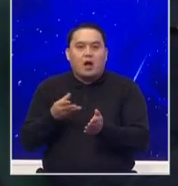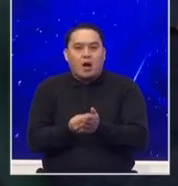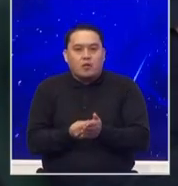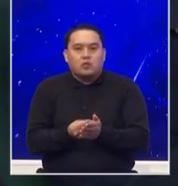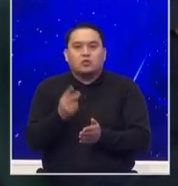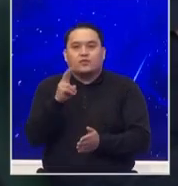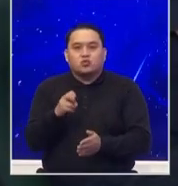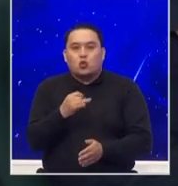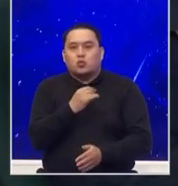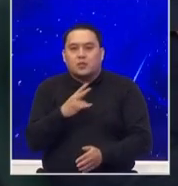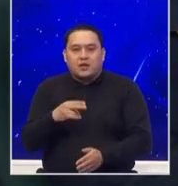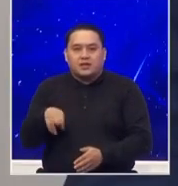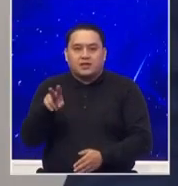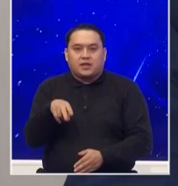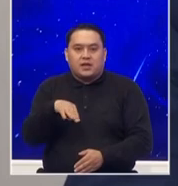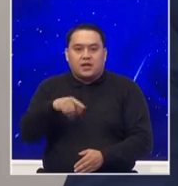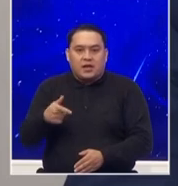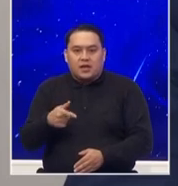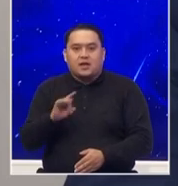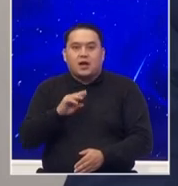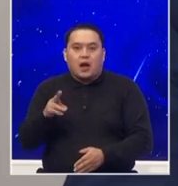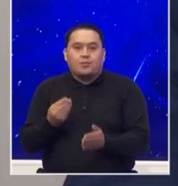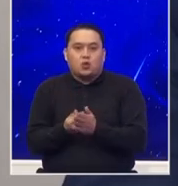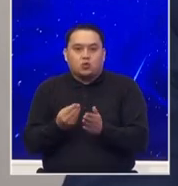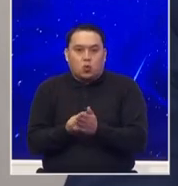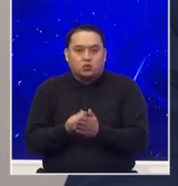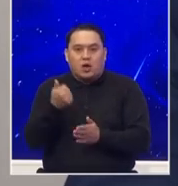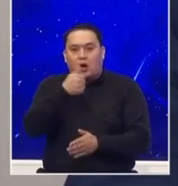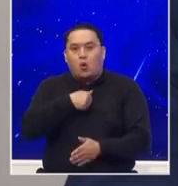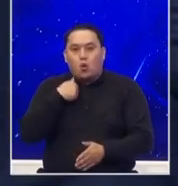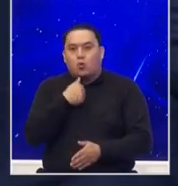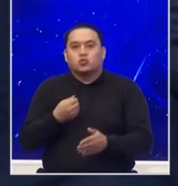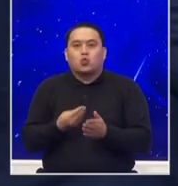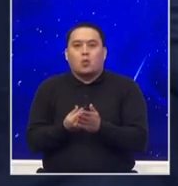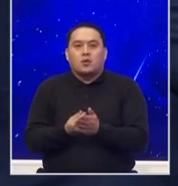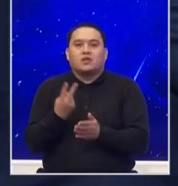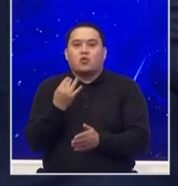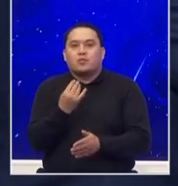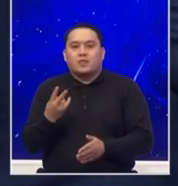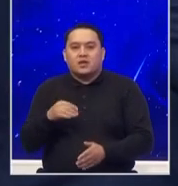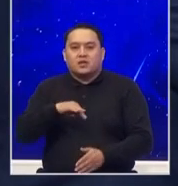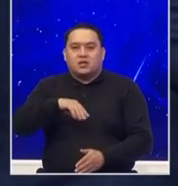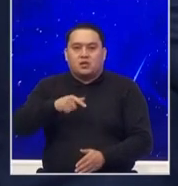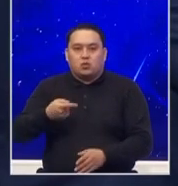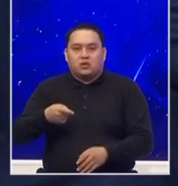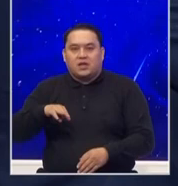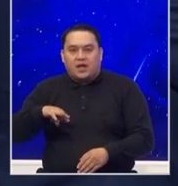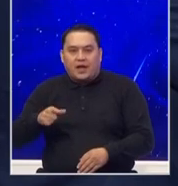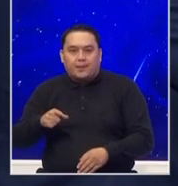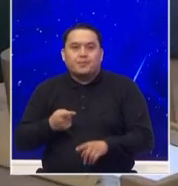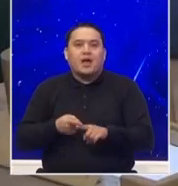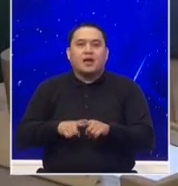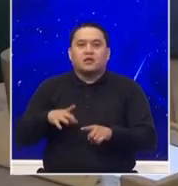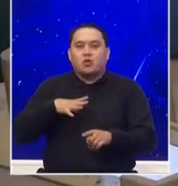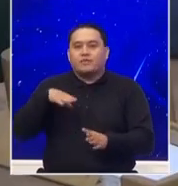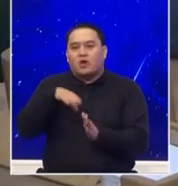больше 200 миллиардов тенге из республиканского бюджета. За год сумма составляет почти 2,5 триллиона тенге.